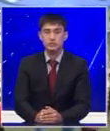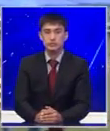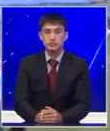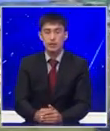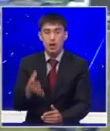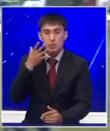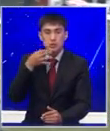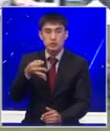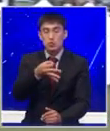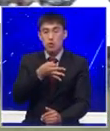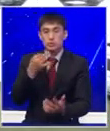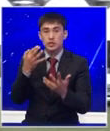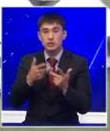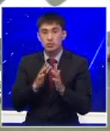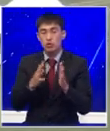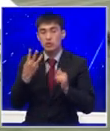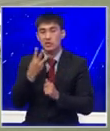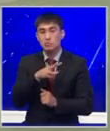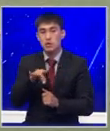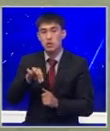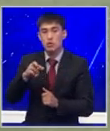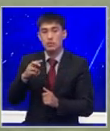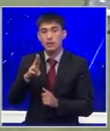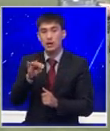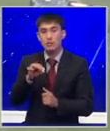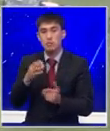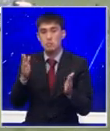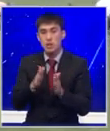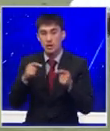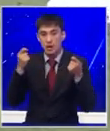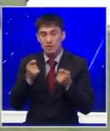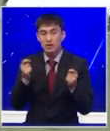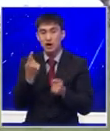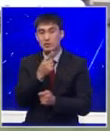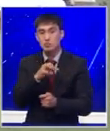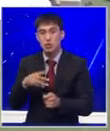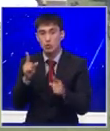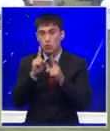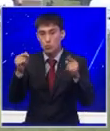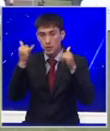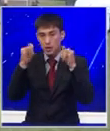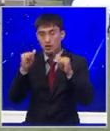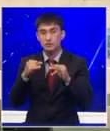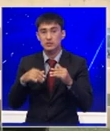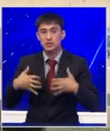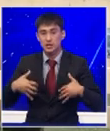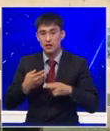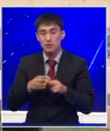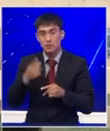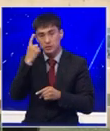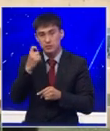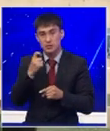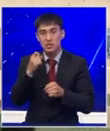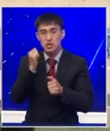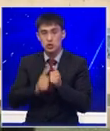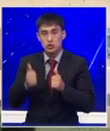в Алматинской области насчитывается более 3 миллионов мелко рогатого а также около 1 млн крупнорогатого скота об этом стало известно